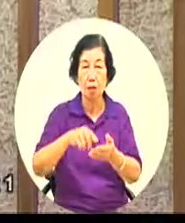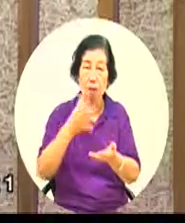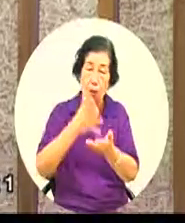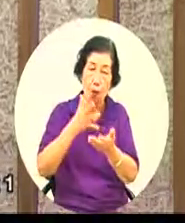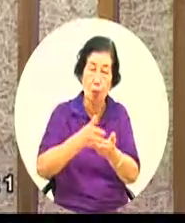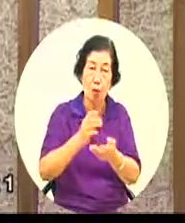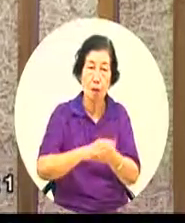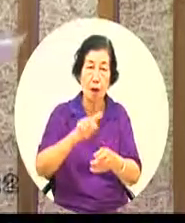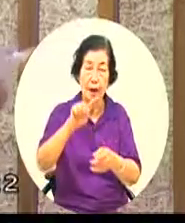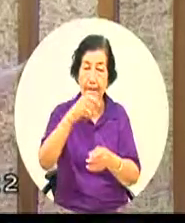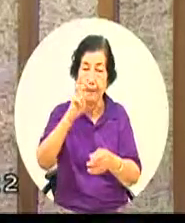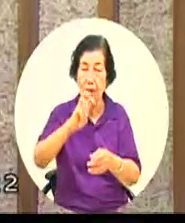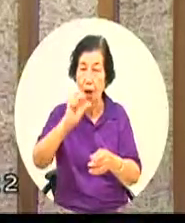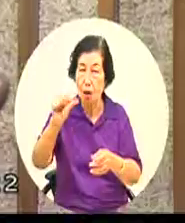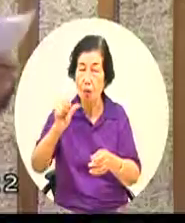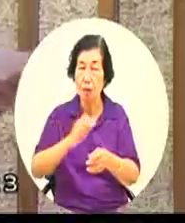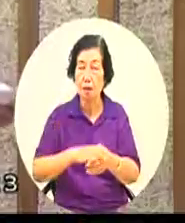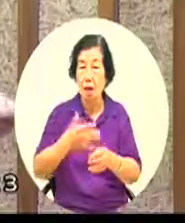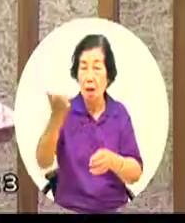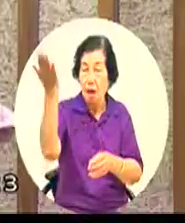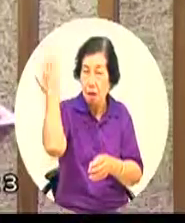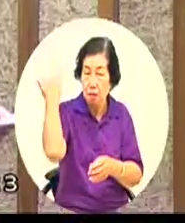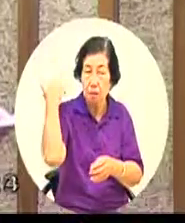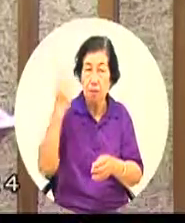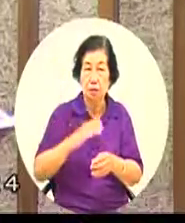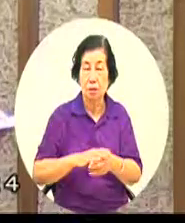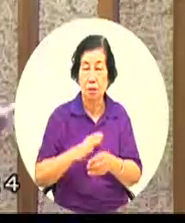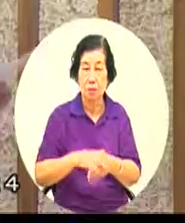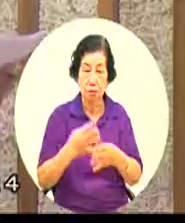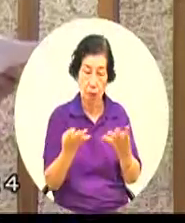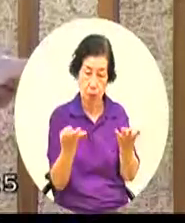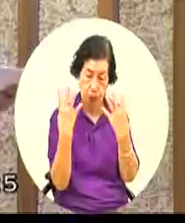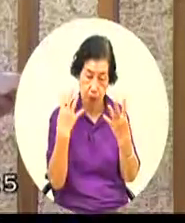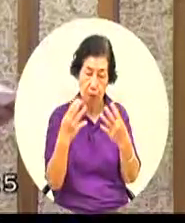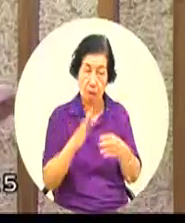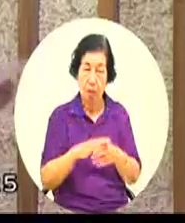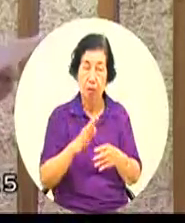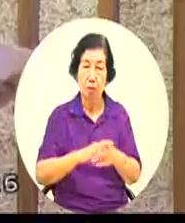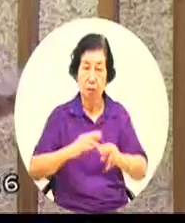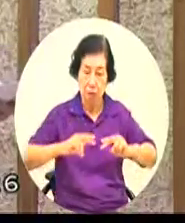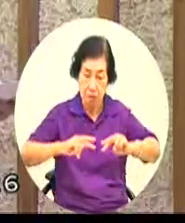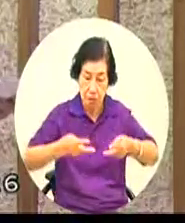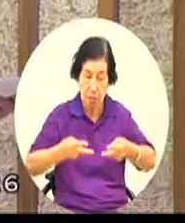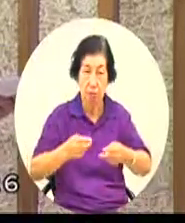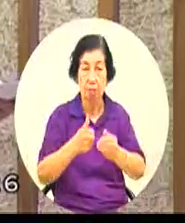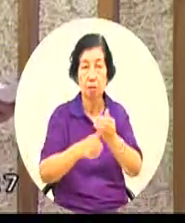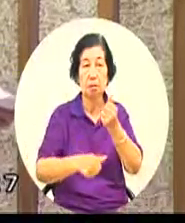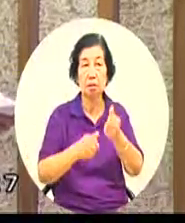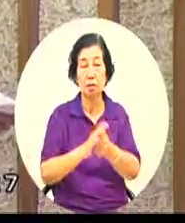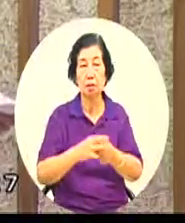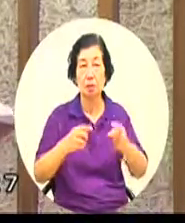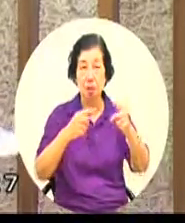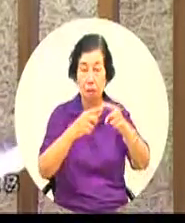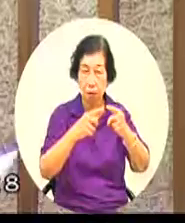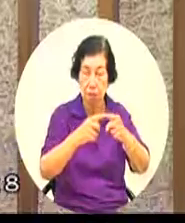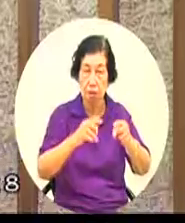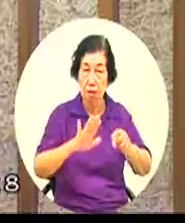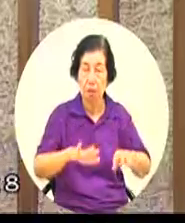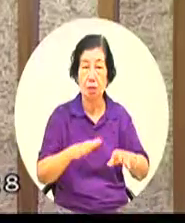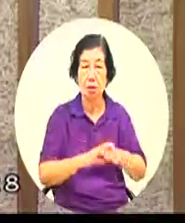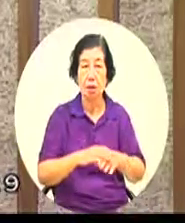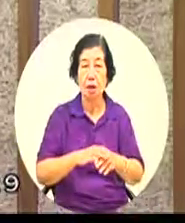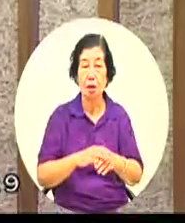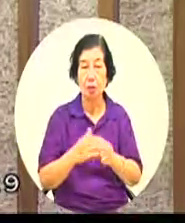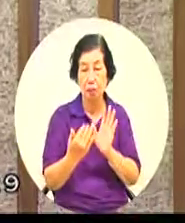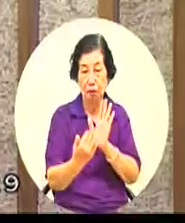也有更生人，就是他以前吸毒的，他现在来做现身的说法。然后也有一些我们的教官，也有一些这个反毒的讲师。所以说。其